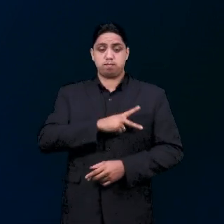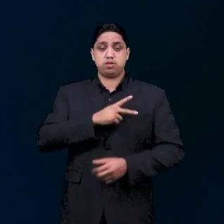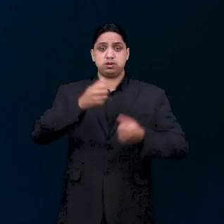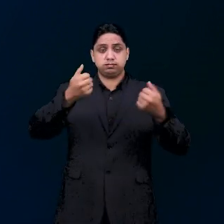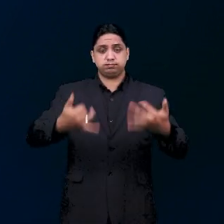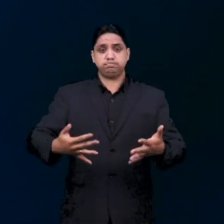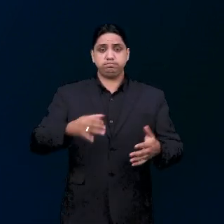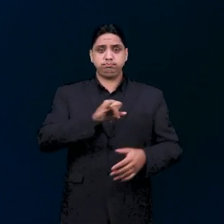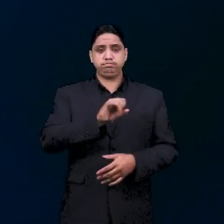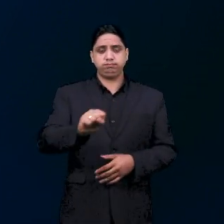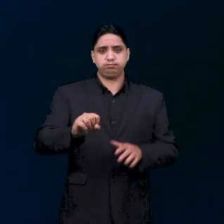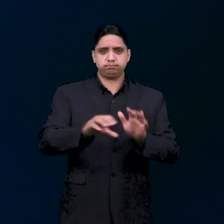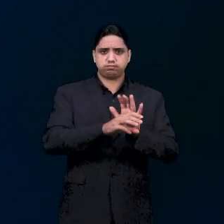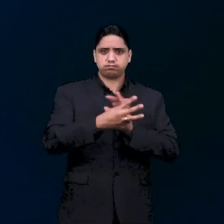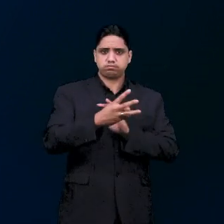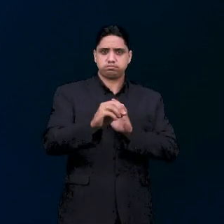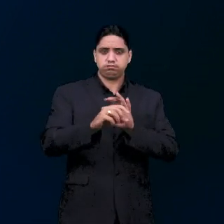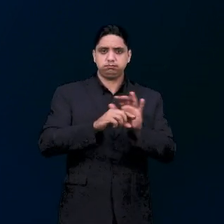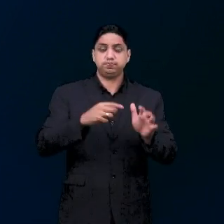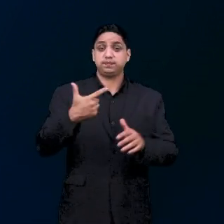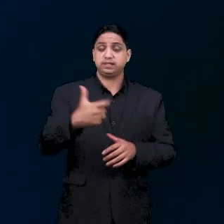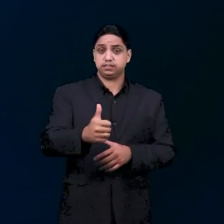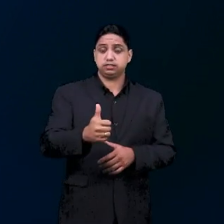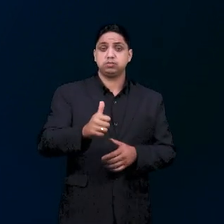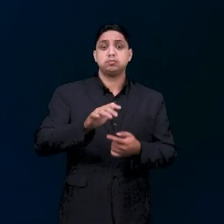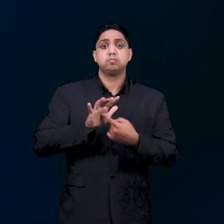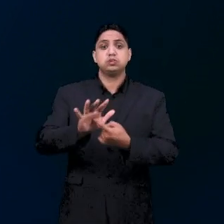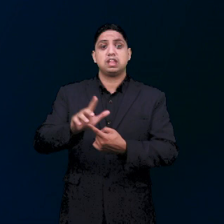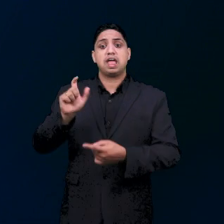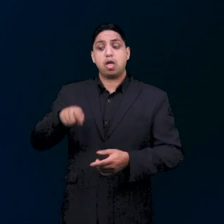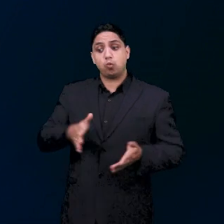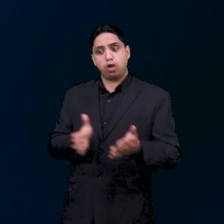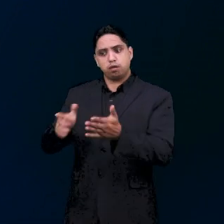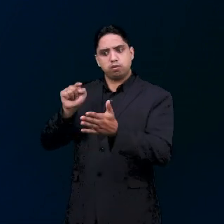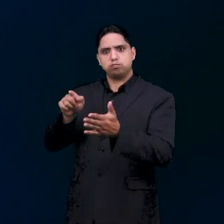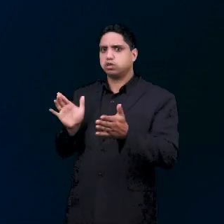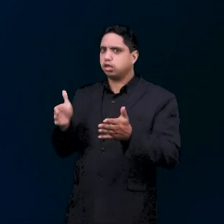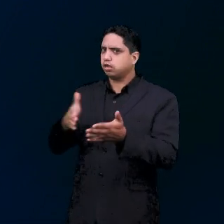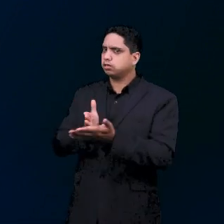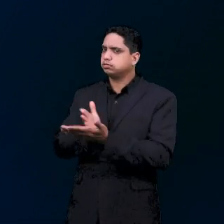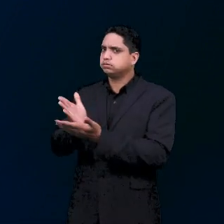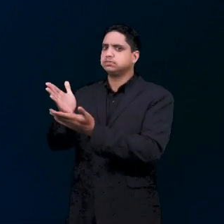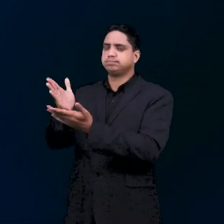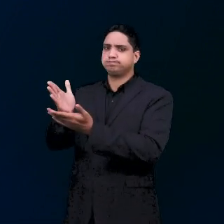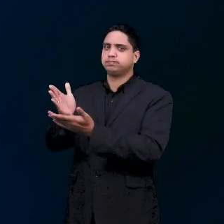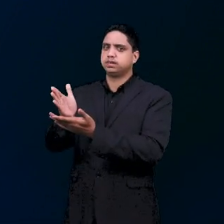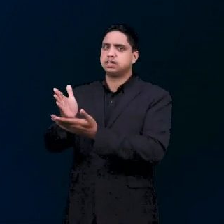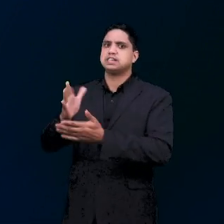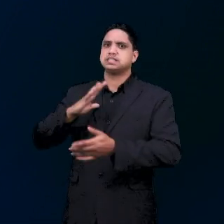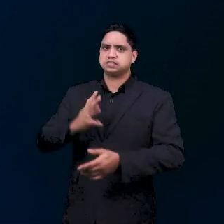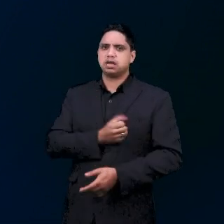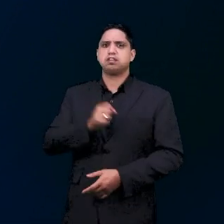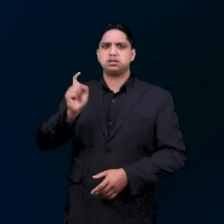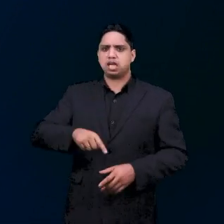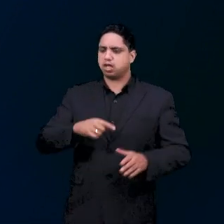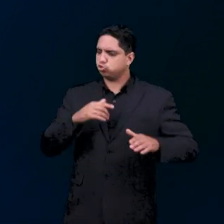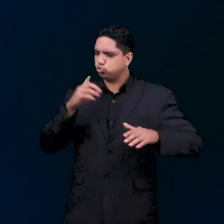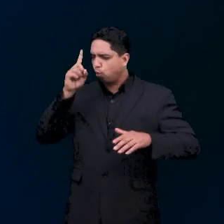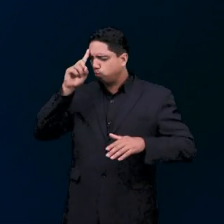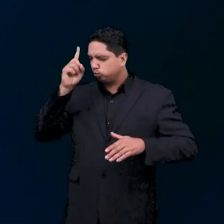30, 21. Ça, c'est le chemin, marcher en lui. Salut, c'est comme ça. C'est un acte